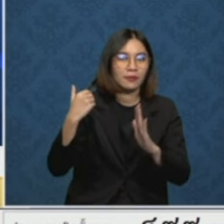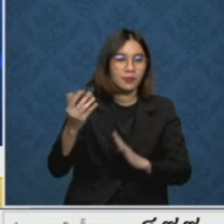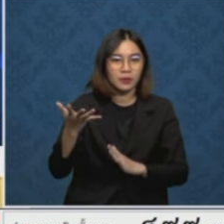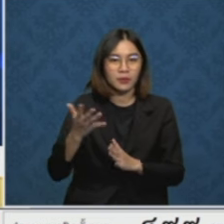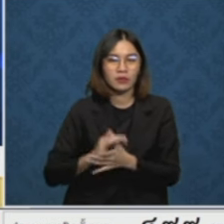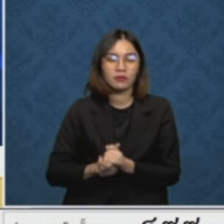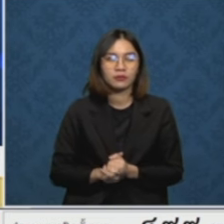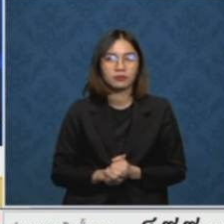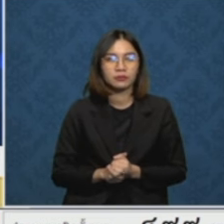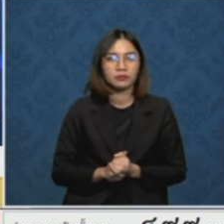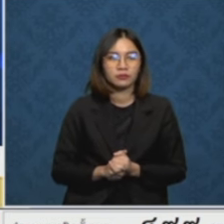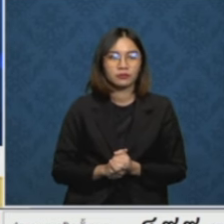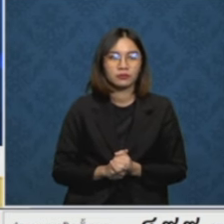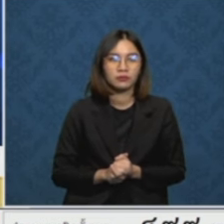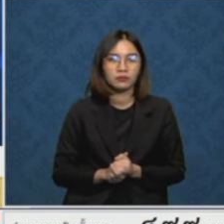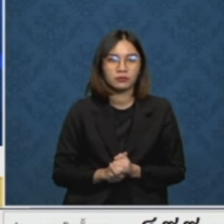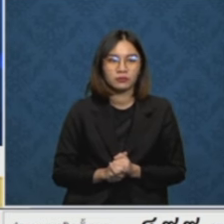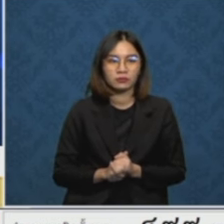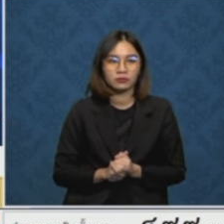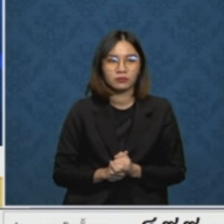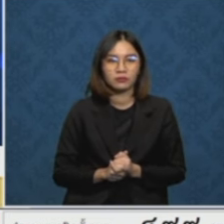ะ